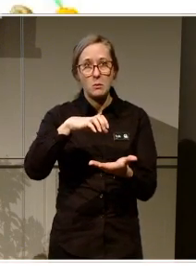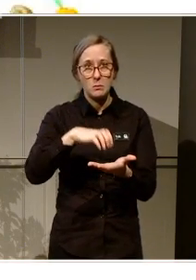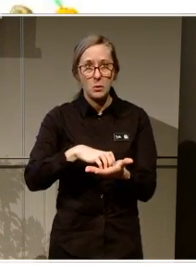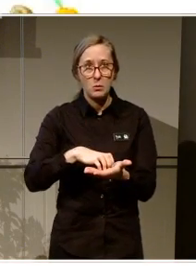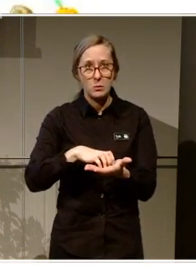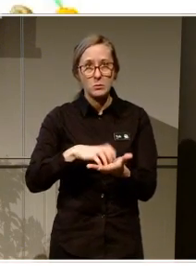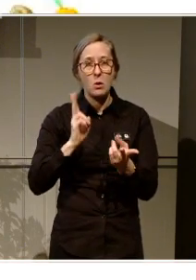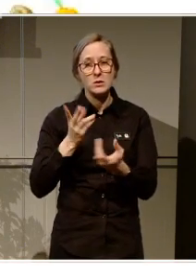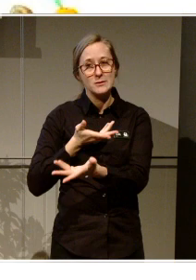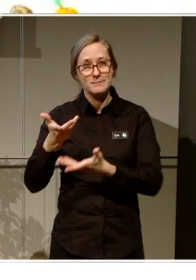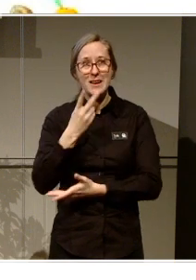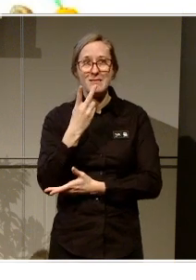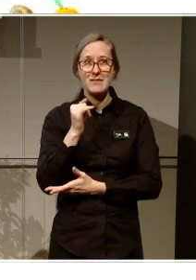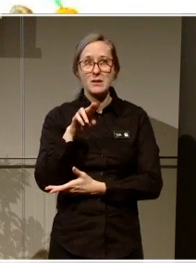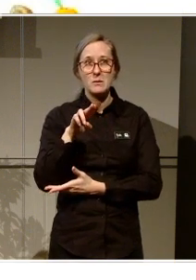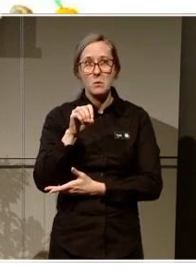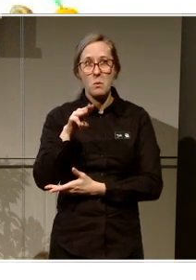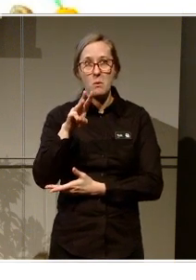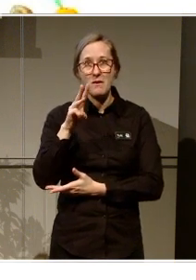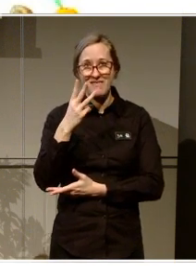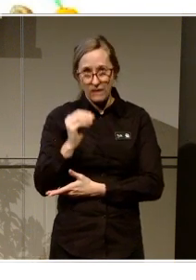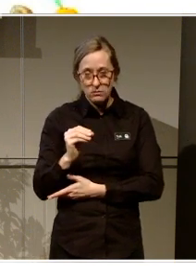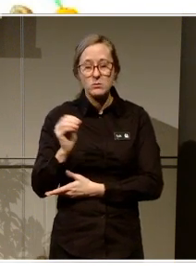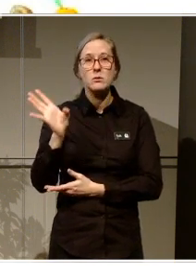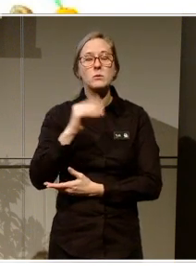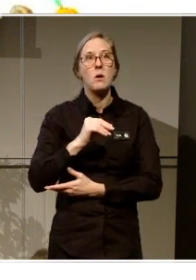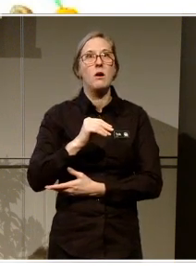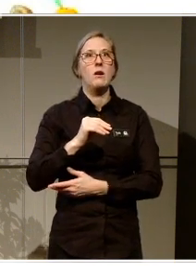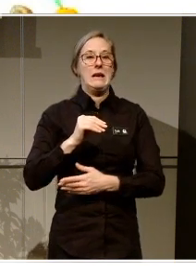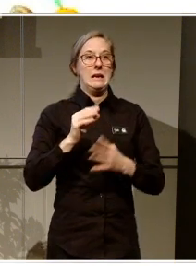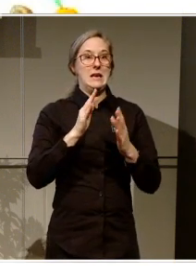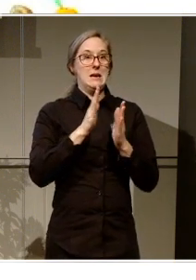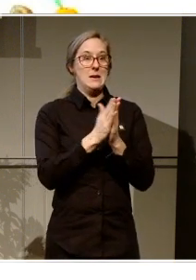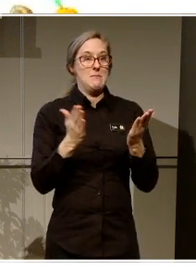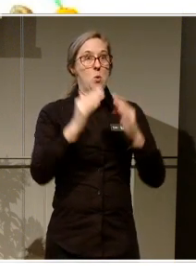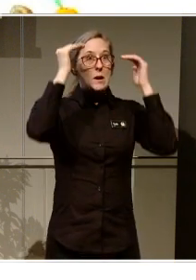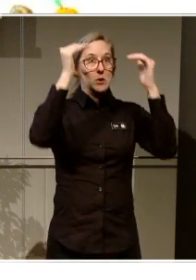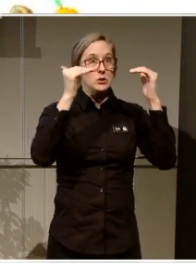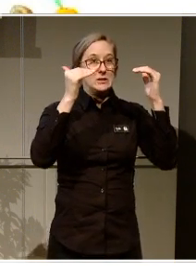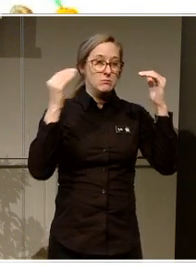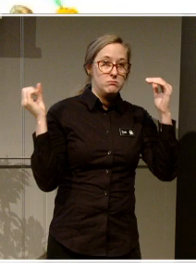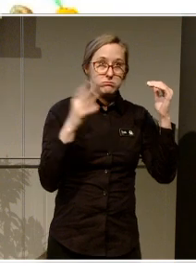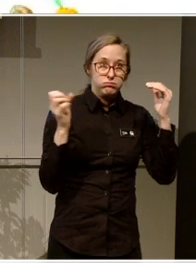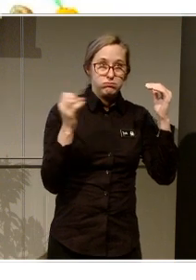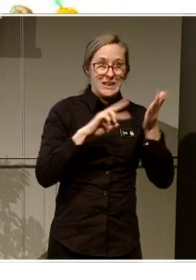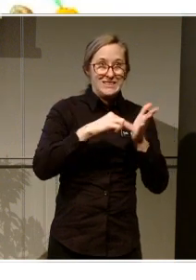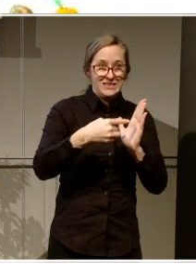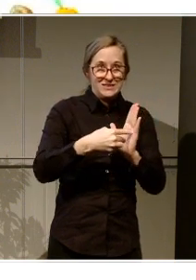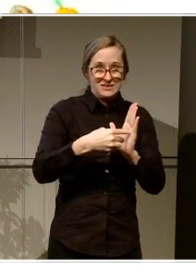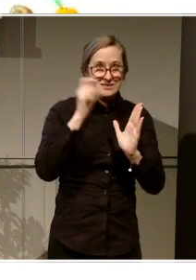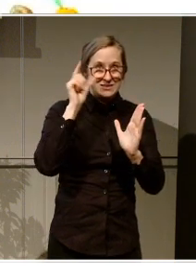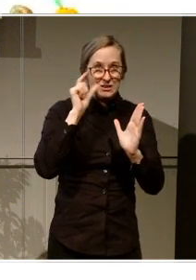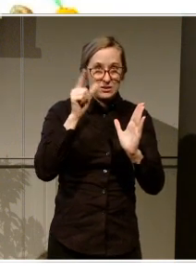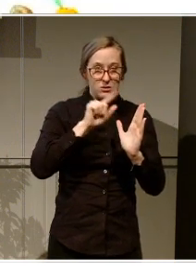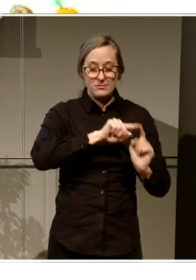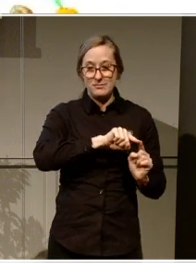genomförde vi ett case. Vi prövade med att ta bokbussen och fylla den med digital teknik. Köra ut till socioekonomiskt svaga områden